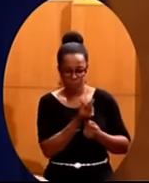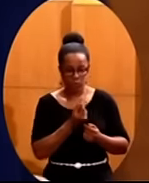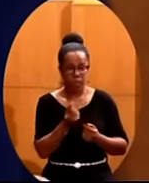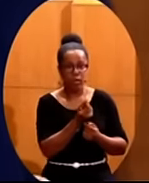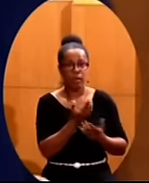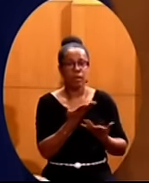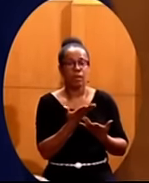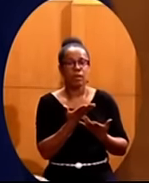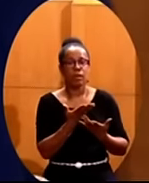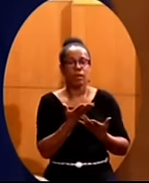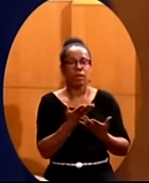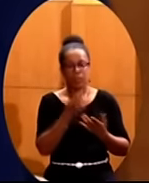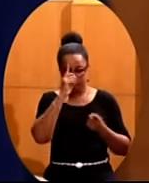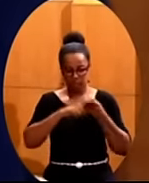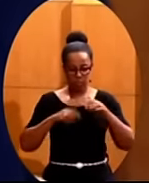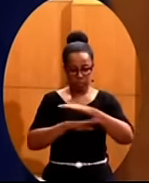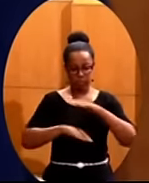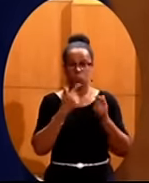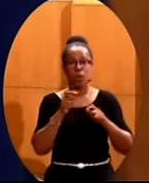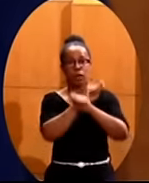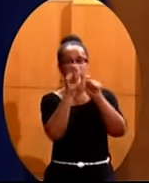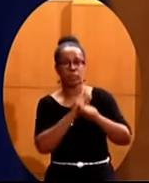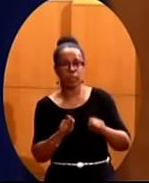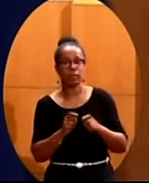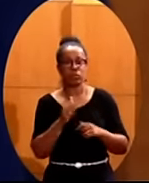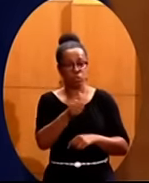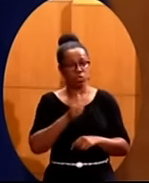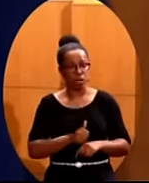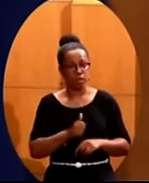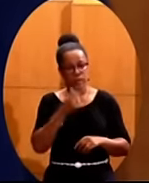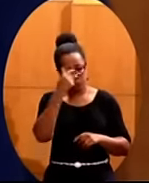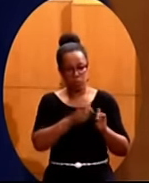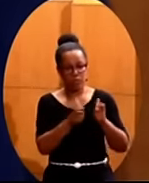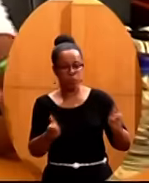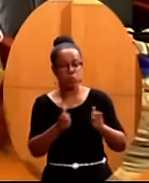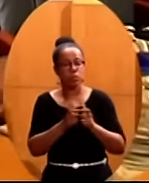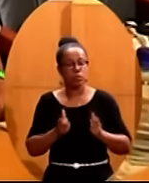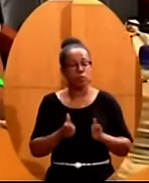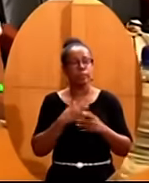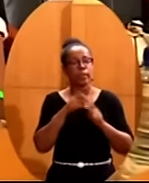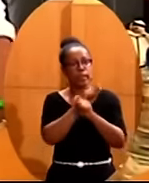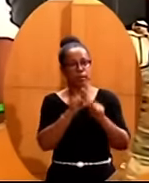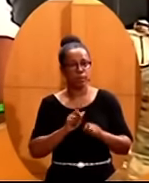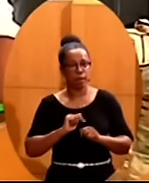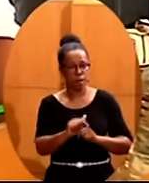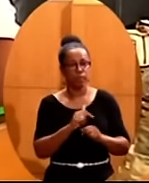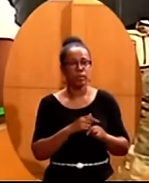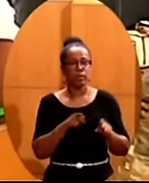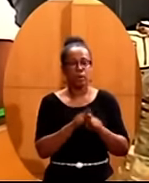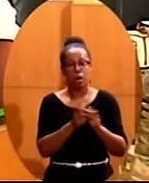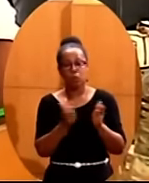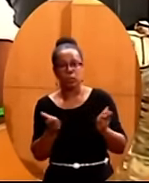partenariat basé sur le respect mutuel entre les institutions les